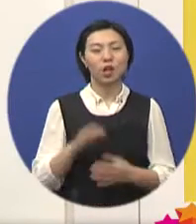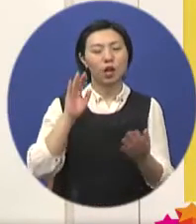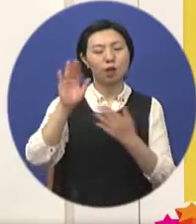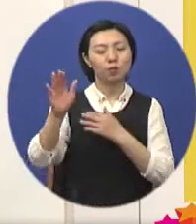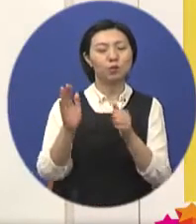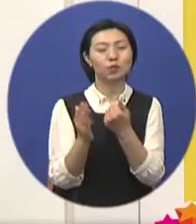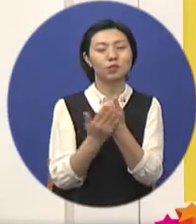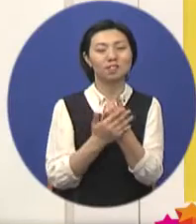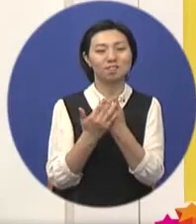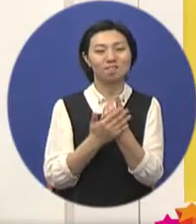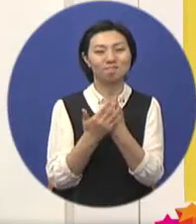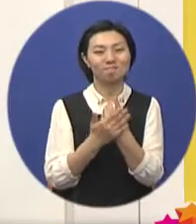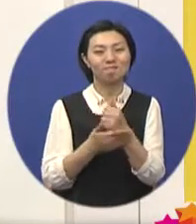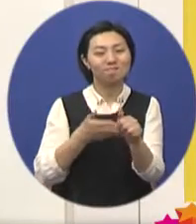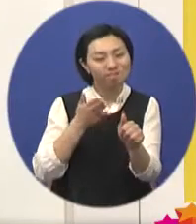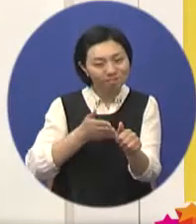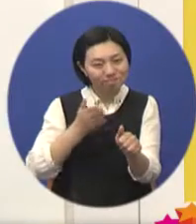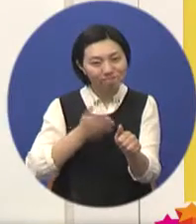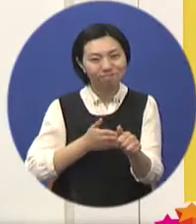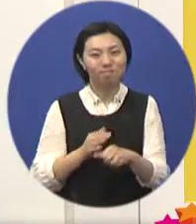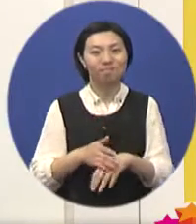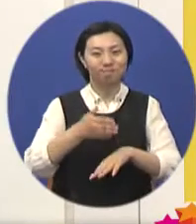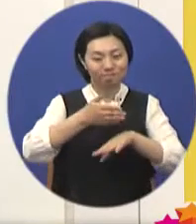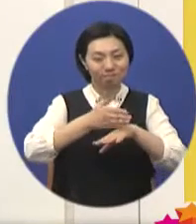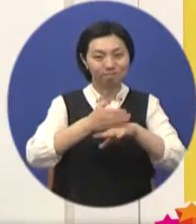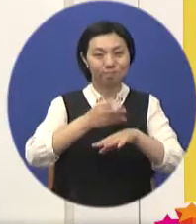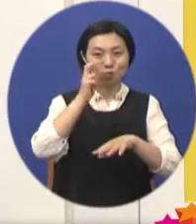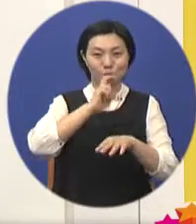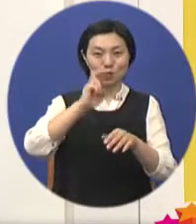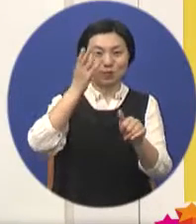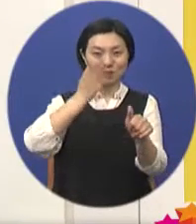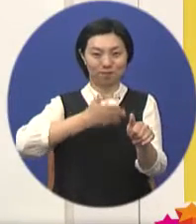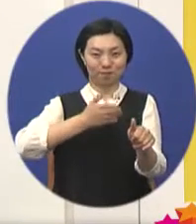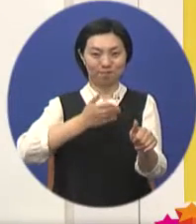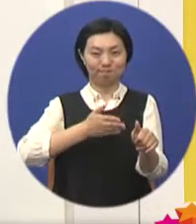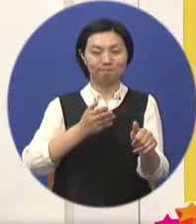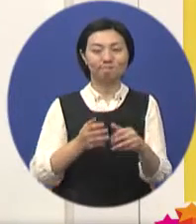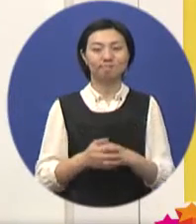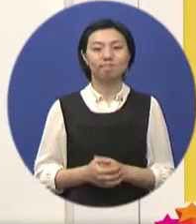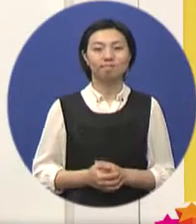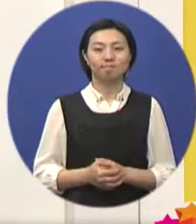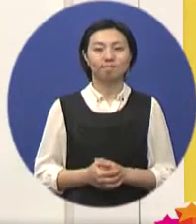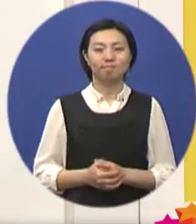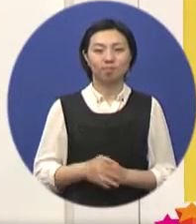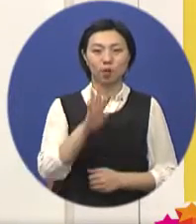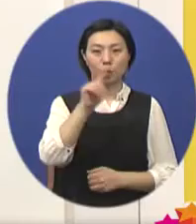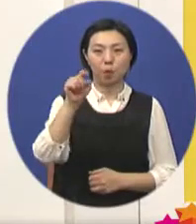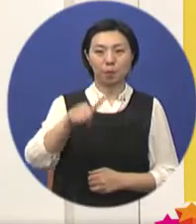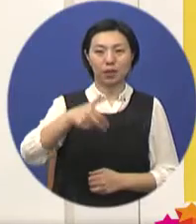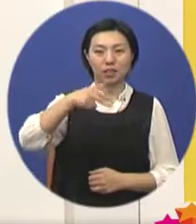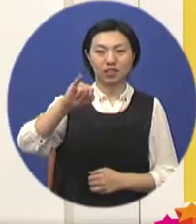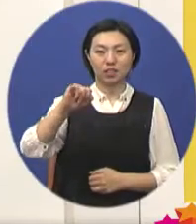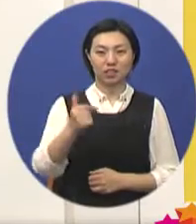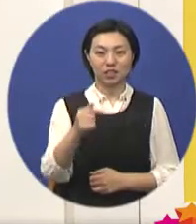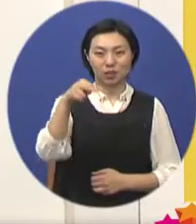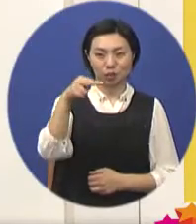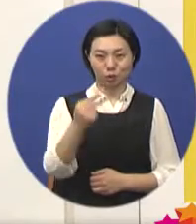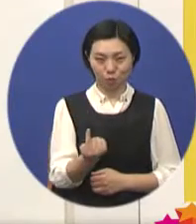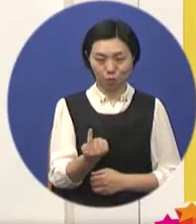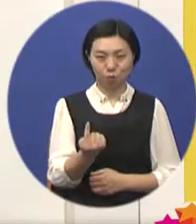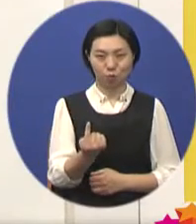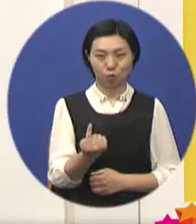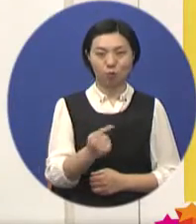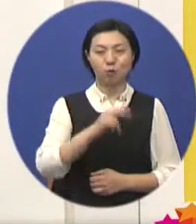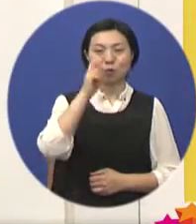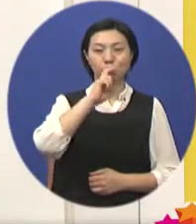아껴주십시오. 네 고맙습니다. 네. 노래 준비해 주세요. 네. 네. 박진도 씨가 불렀던 노래입니다. 유리벽